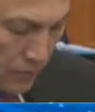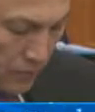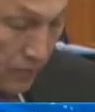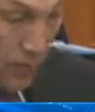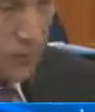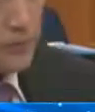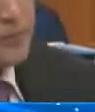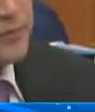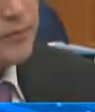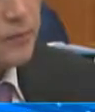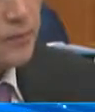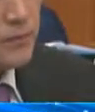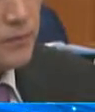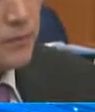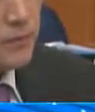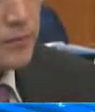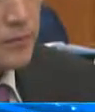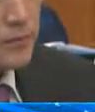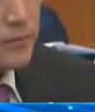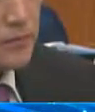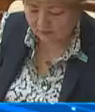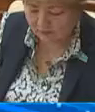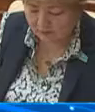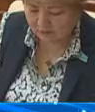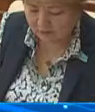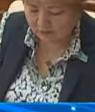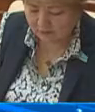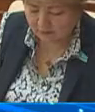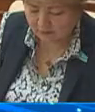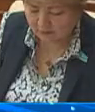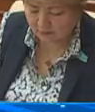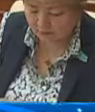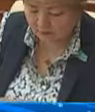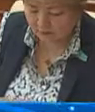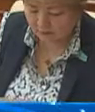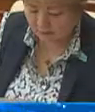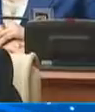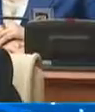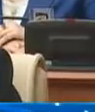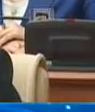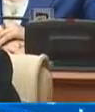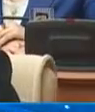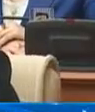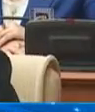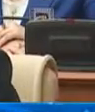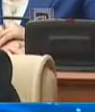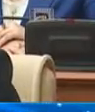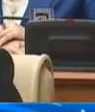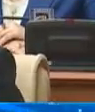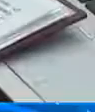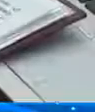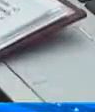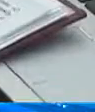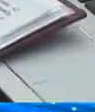айналдыру жөніндегі тапсырмасын толықтай іске асыруға мүмкіндік береді. Құжатқа сәйкес әріптестік бағдарламасын одан әрі дамыту үшін